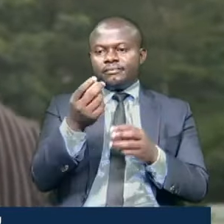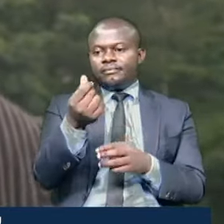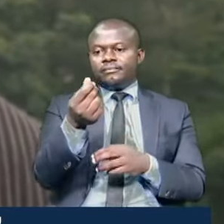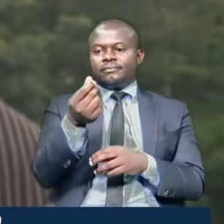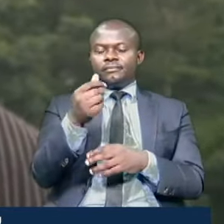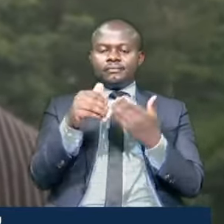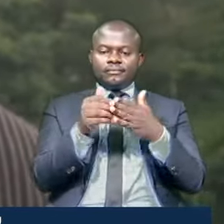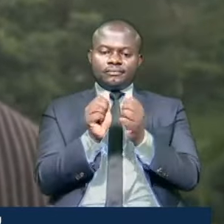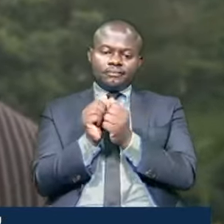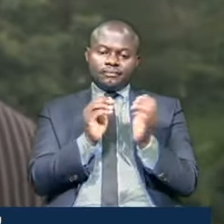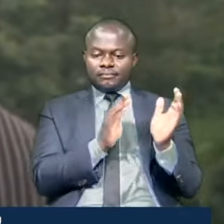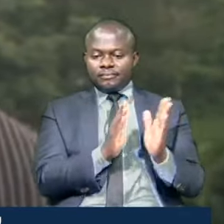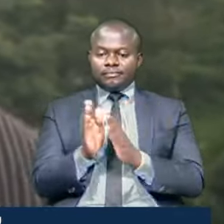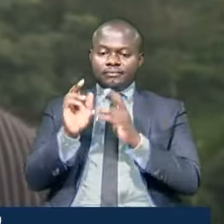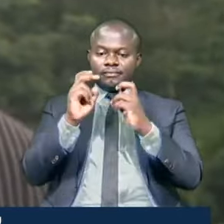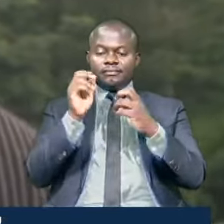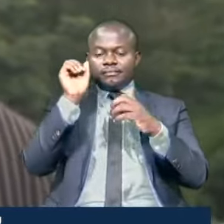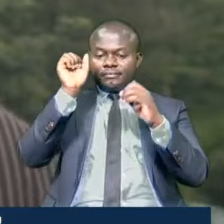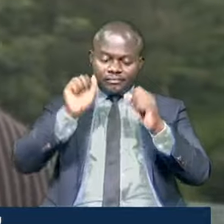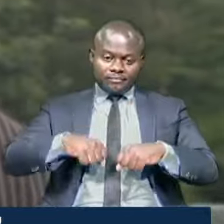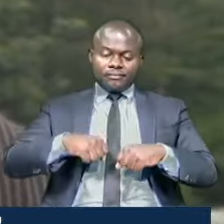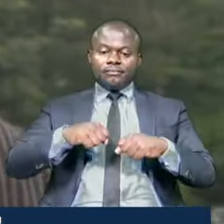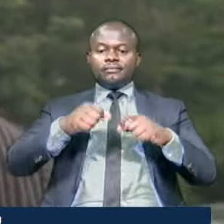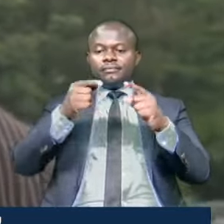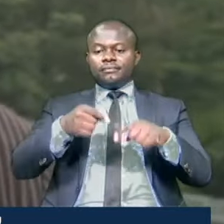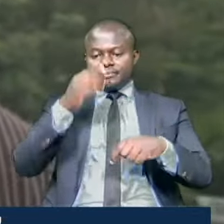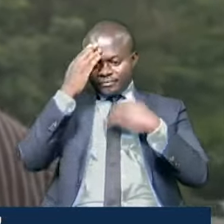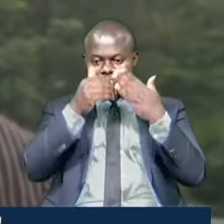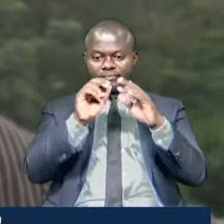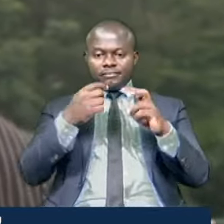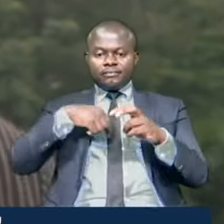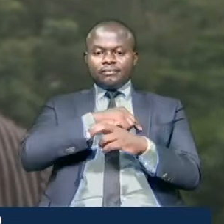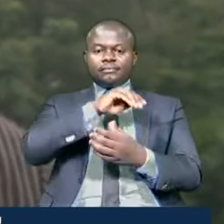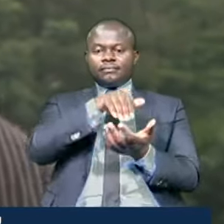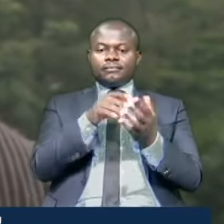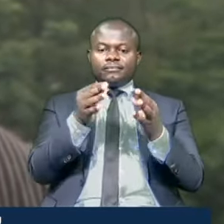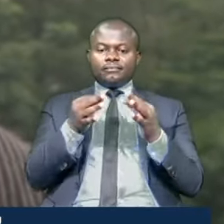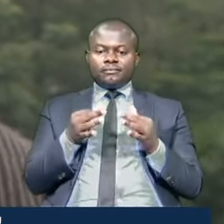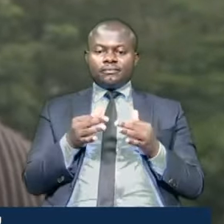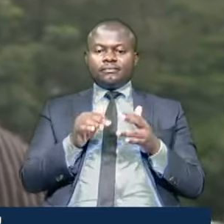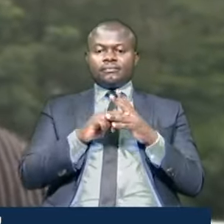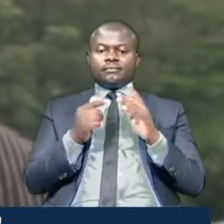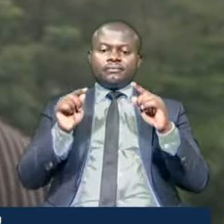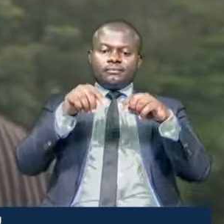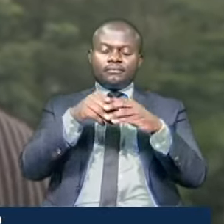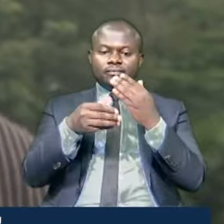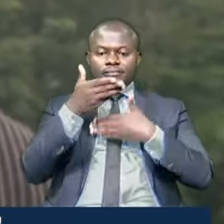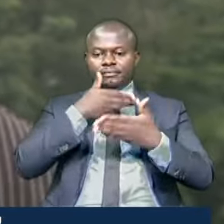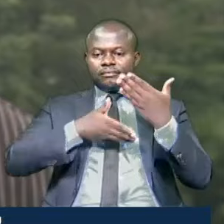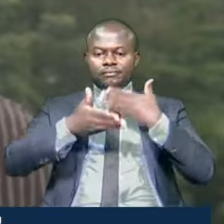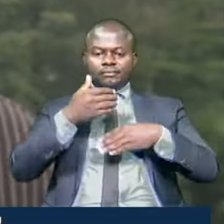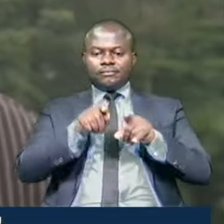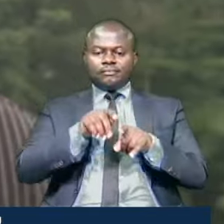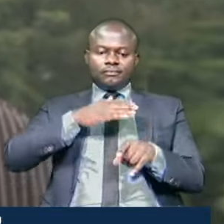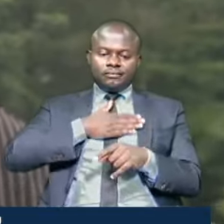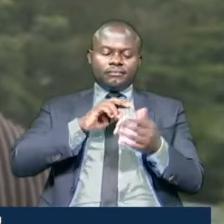n'amafaranga duteganya ko ashobora kuboneka kubera ko ibigo by'imari bitangiye kutugana bituganiriza. Nkanjye